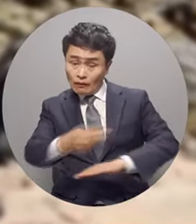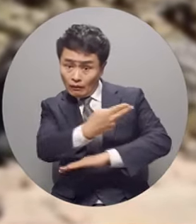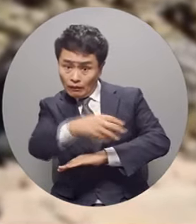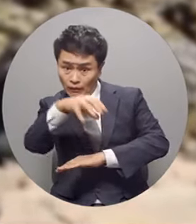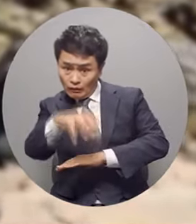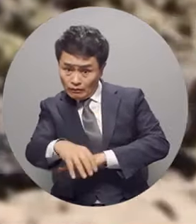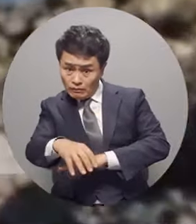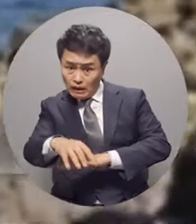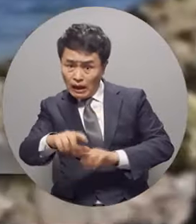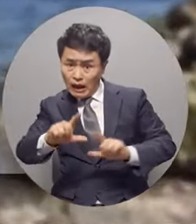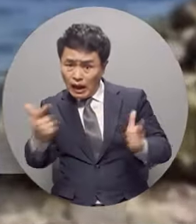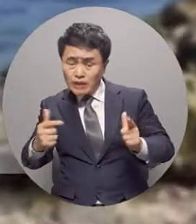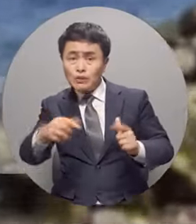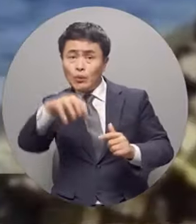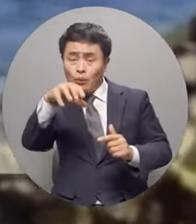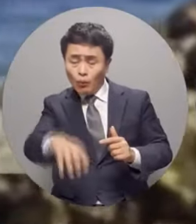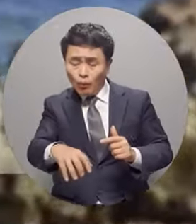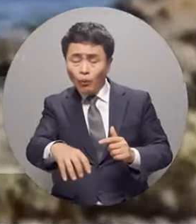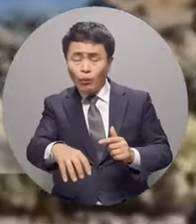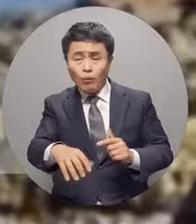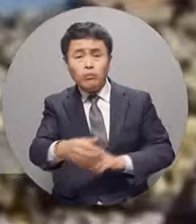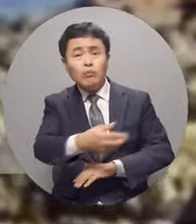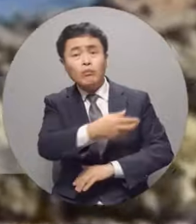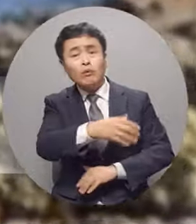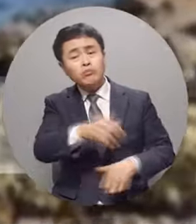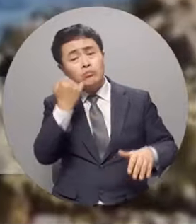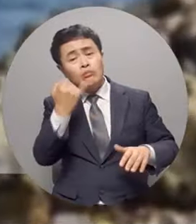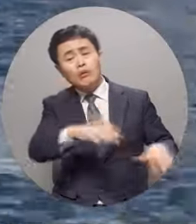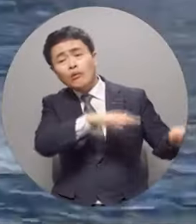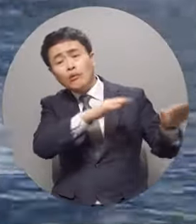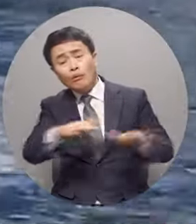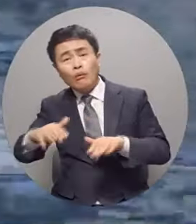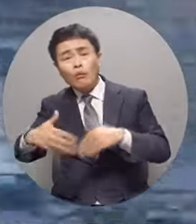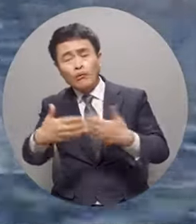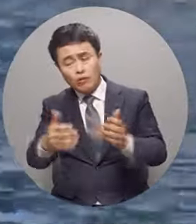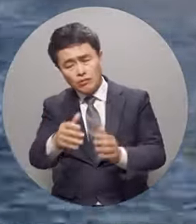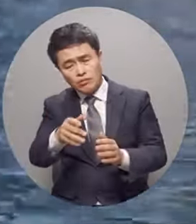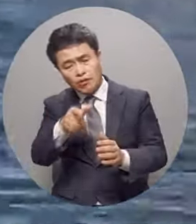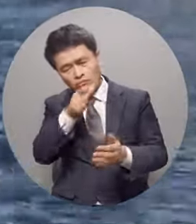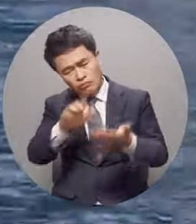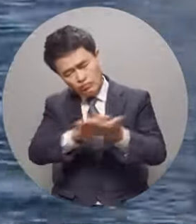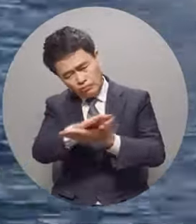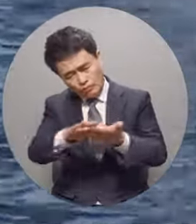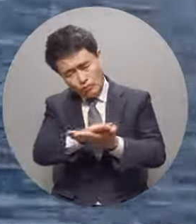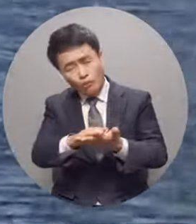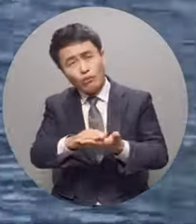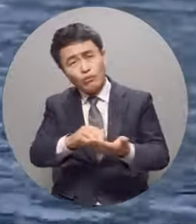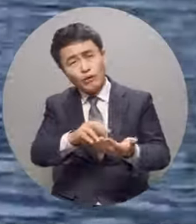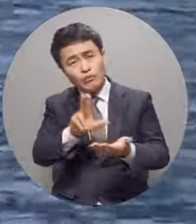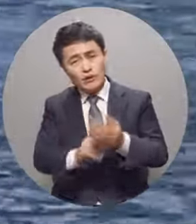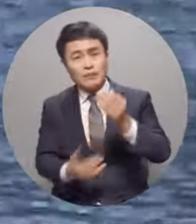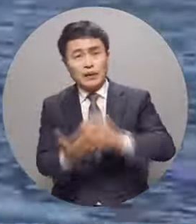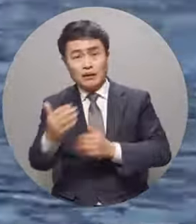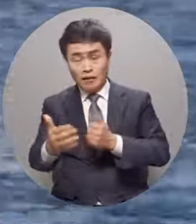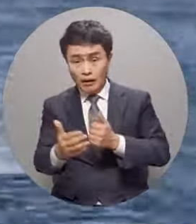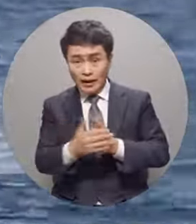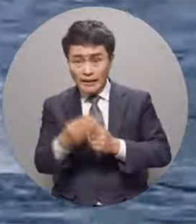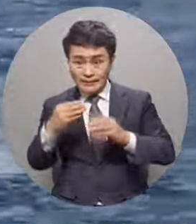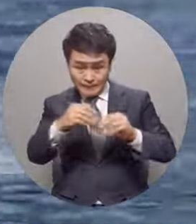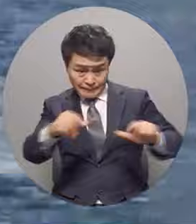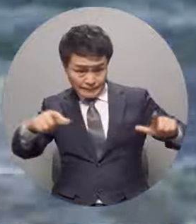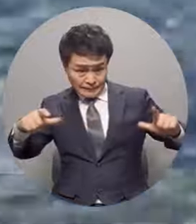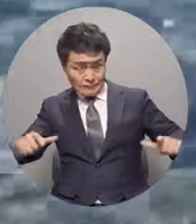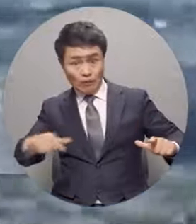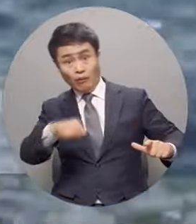지정되지 않는 이른바 비지정 해변에서 물놀이 사고가 끊이지 않고 있습니다 모래 벌판이 펼쳐져 있는 곳은